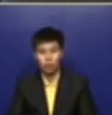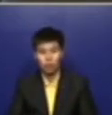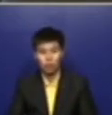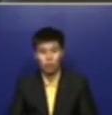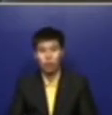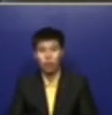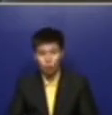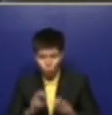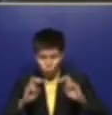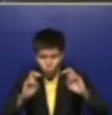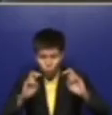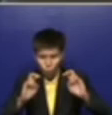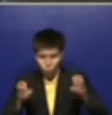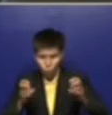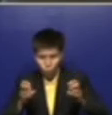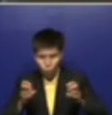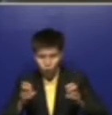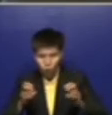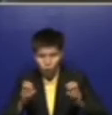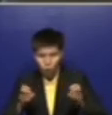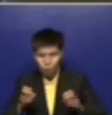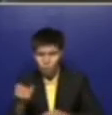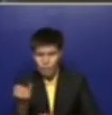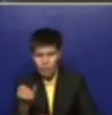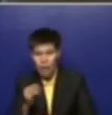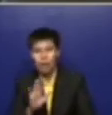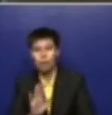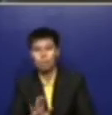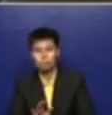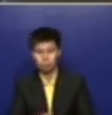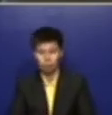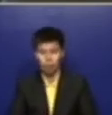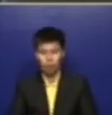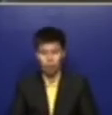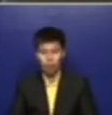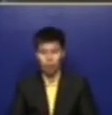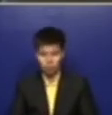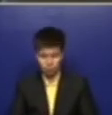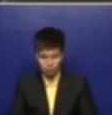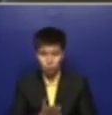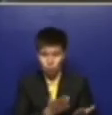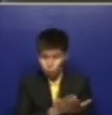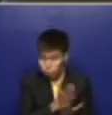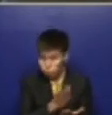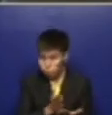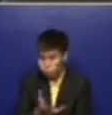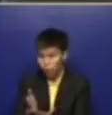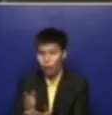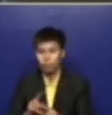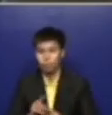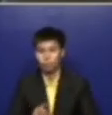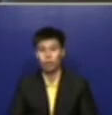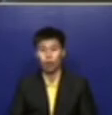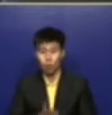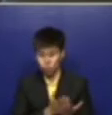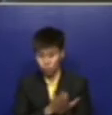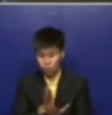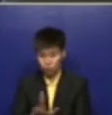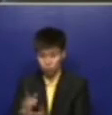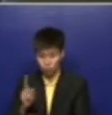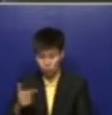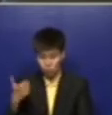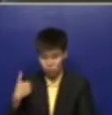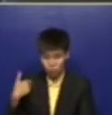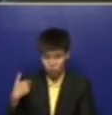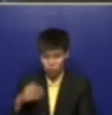อยู่ในการชุมนุมนะตรงนี้ที่ผมกล่าวเรียนคือว่าทุกฝ่ายก็จะต้องนะมีการดำเนินการให้สอดคล้